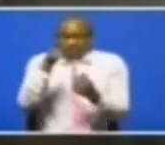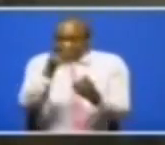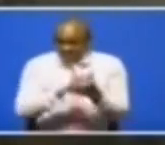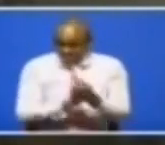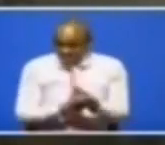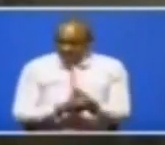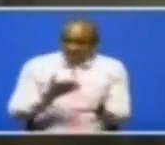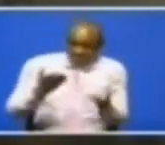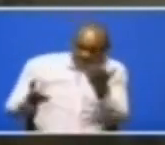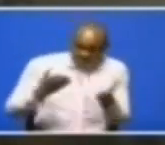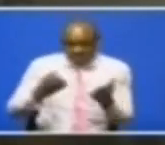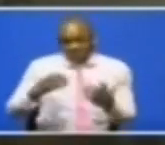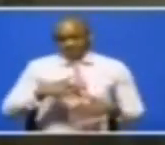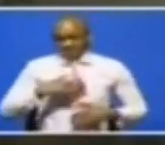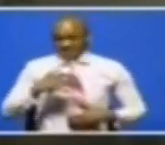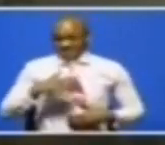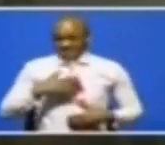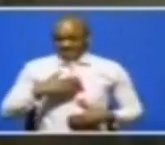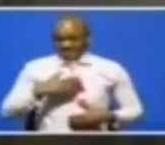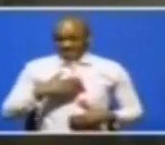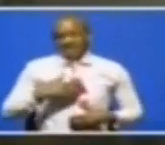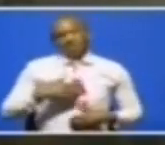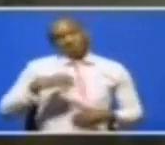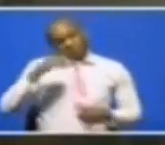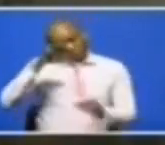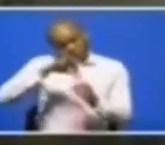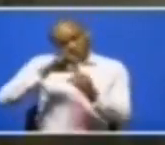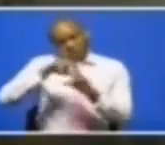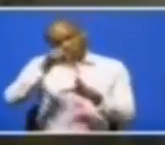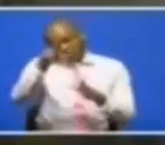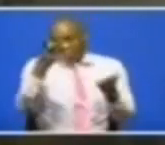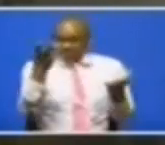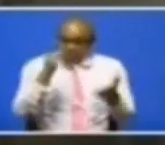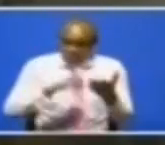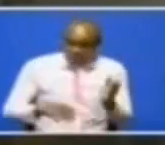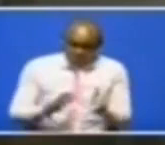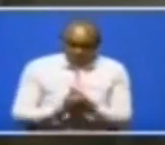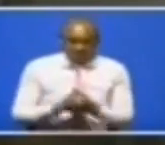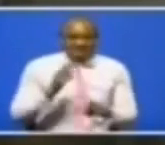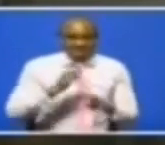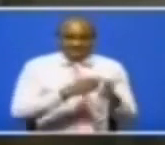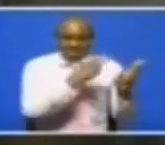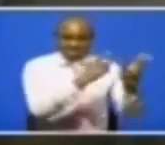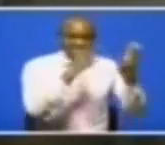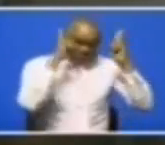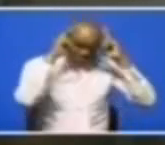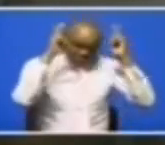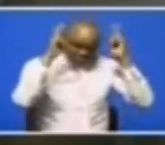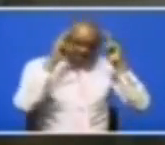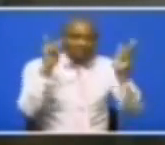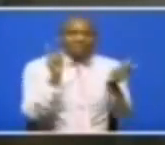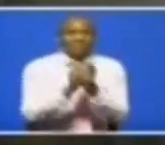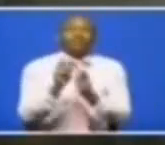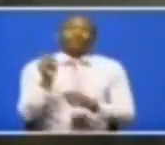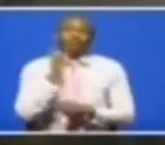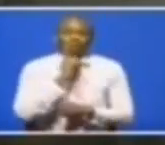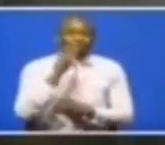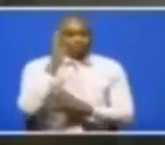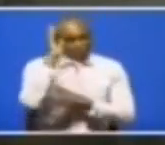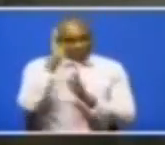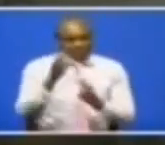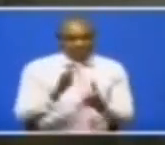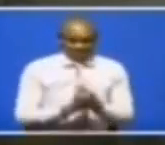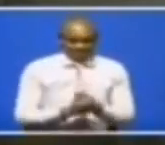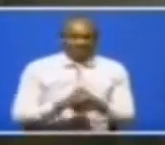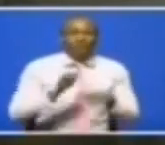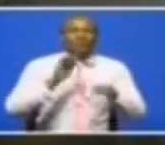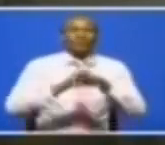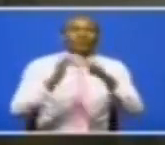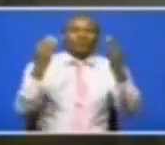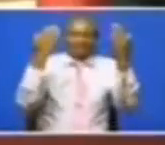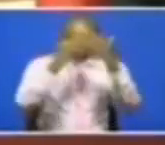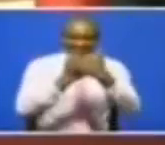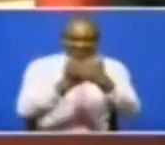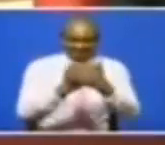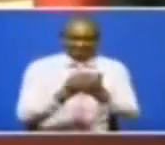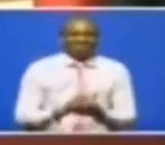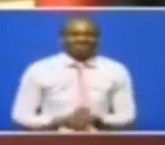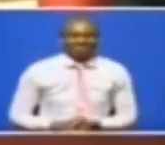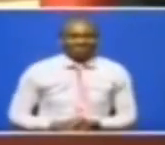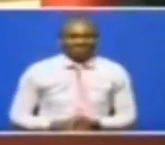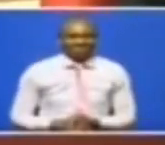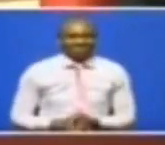amekufanya wewe uhisi kama wanastahili kura yako. Naitwa Mashirima Kapombe, tukutane kesho panapo majaliwa. Usiku mwema.